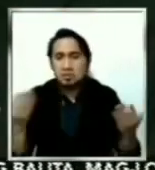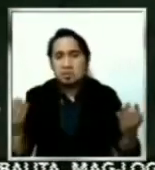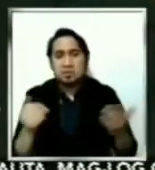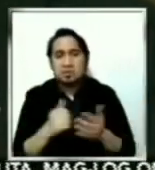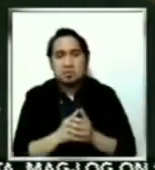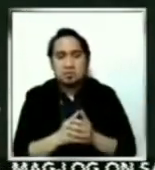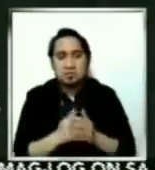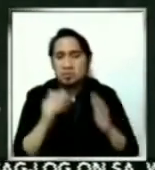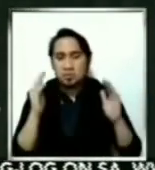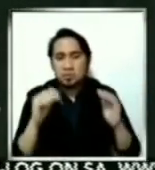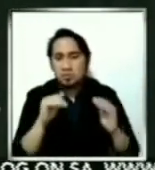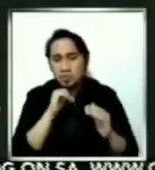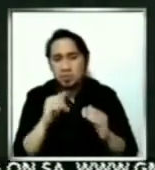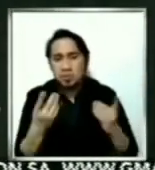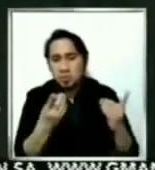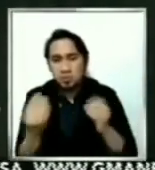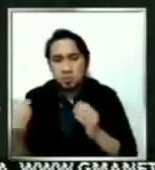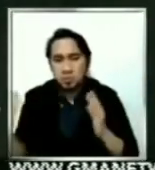sila ulit.